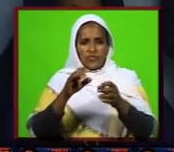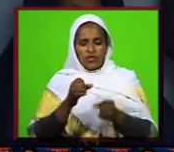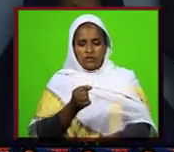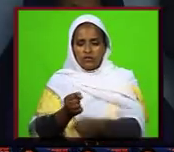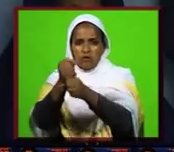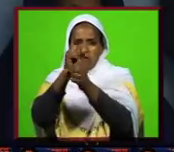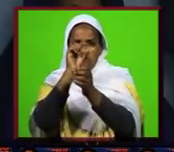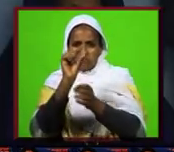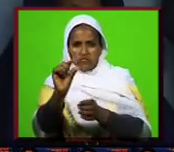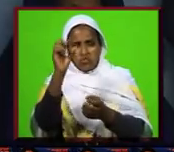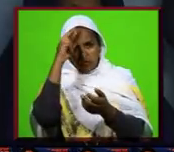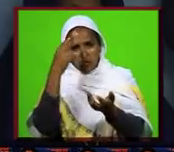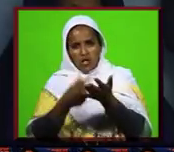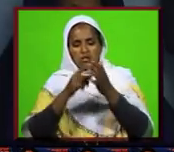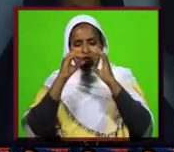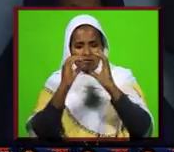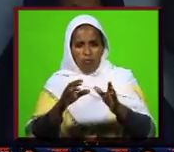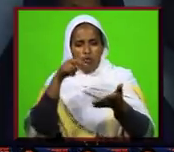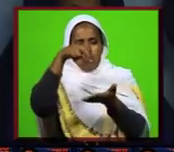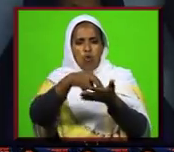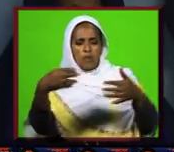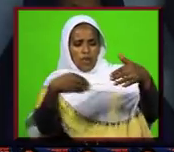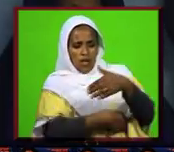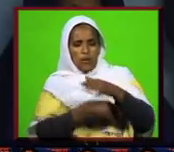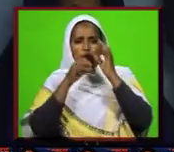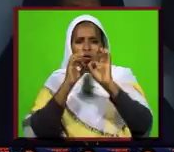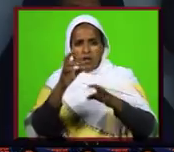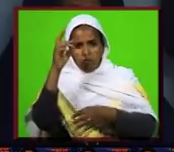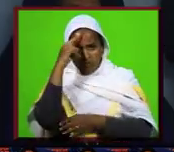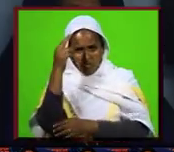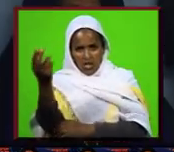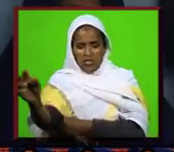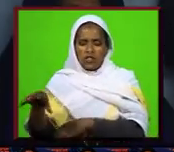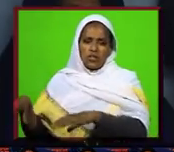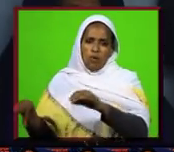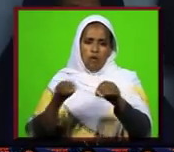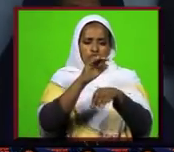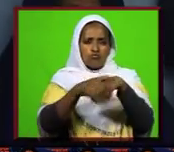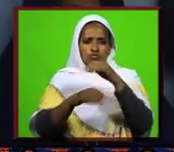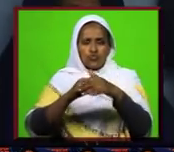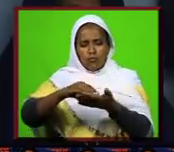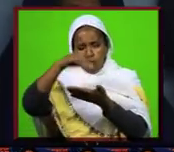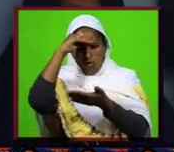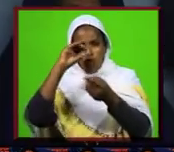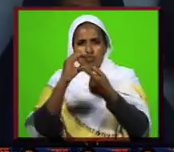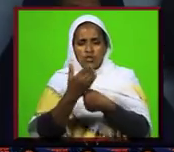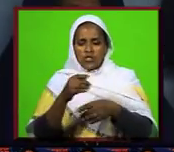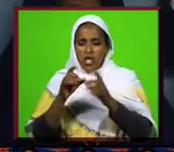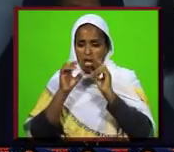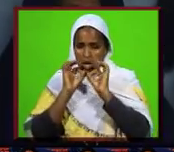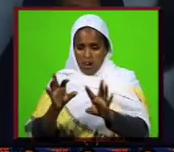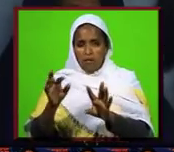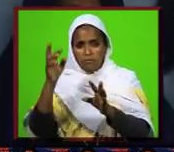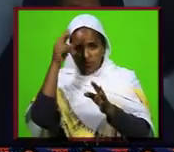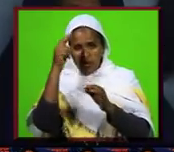ድጋፍ በመቀነሱ መምህራኑ በቂና ቋሚ ገቢ የሌላቸው በመሆኑ ለተማሪዎችም ምቹ የመማሪያ ሁኔታ